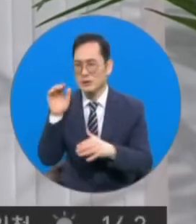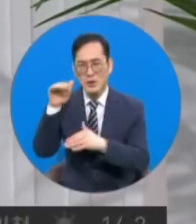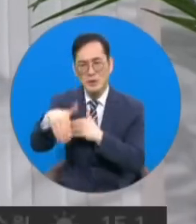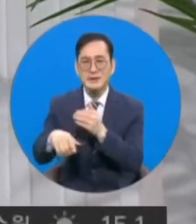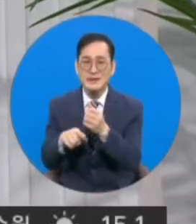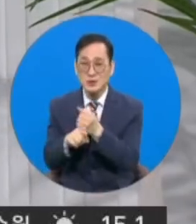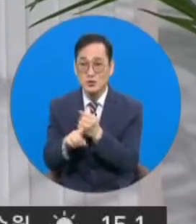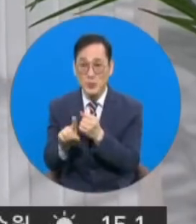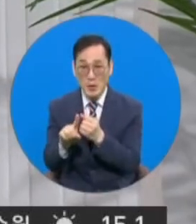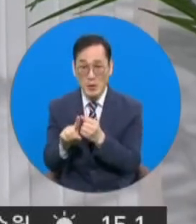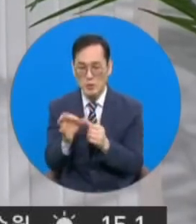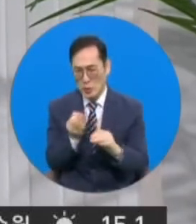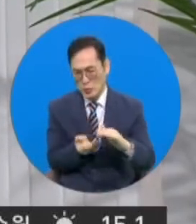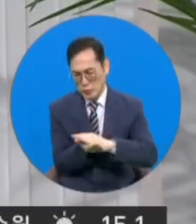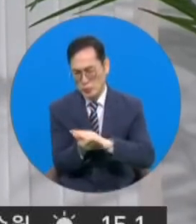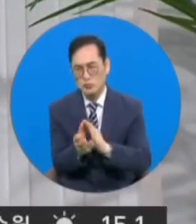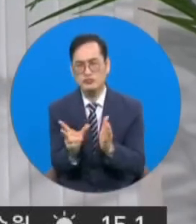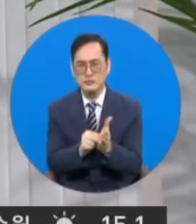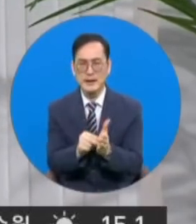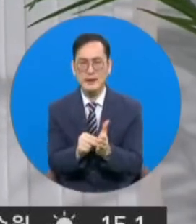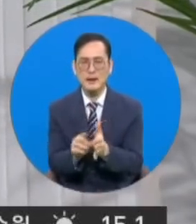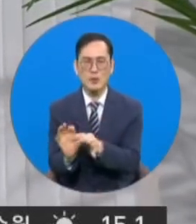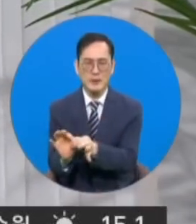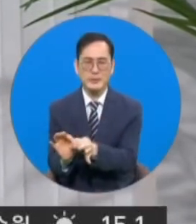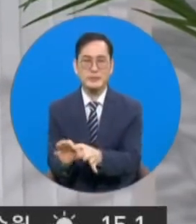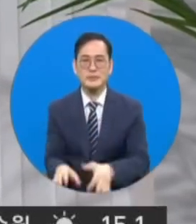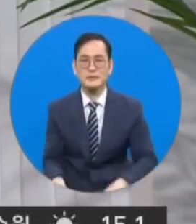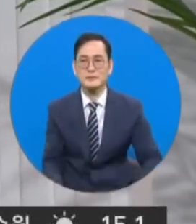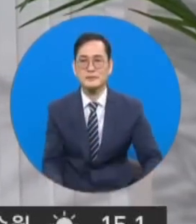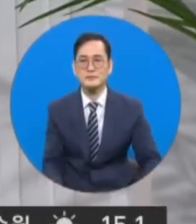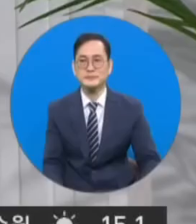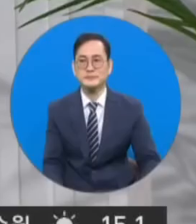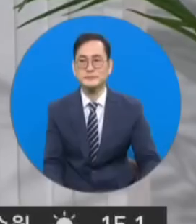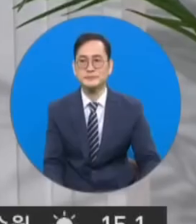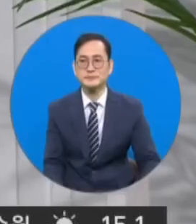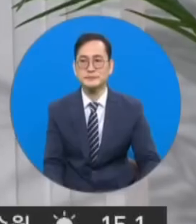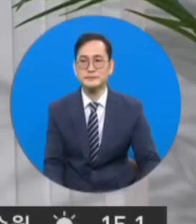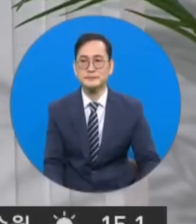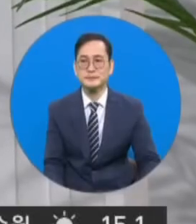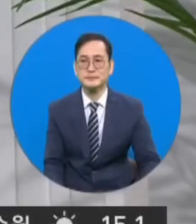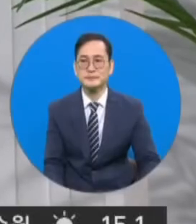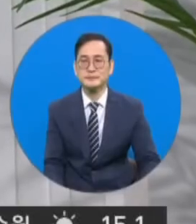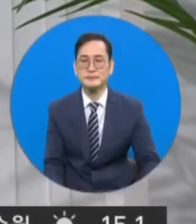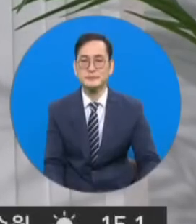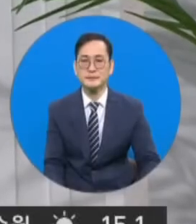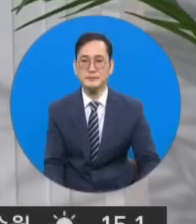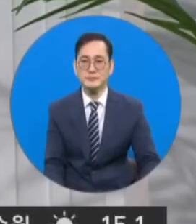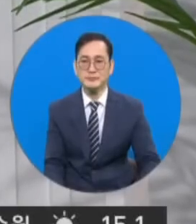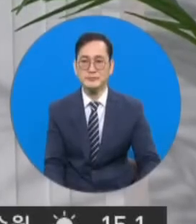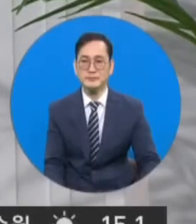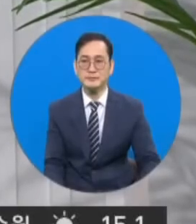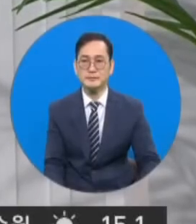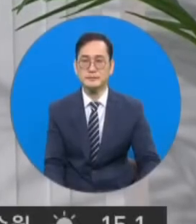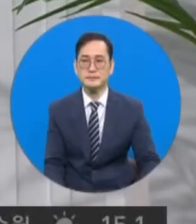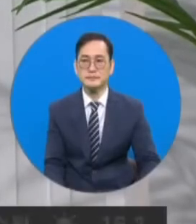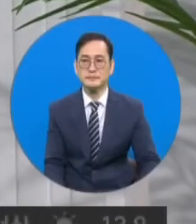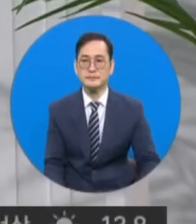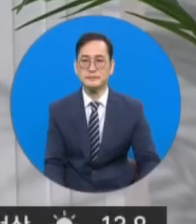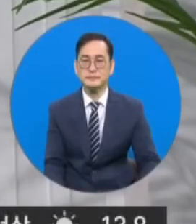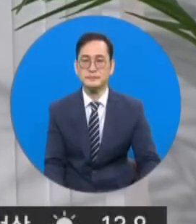것은 동부터 동 본투와 관련된 의혹이라고 봐요 저 이제 언제까지 갈지는 모르겠어요 또 더운 날은 강내고 감사의 구속이 되면서